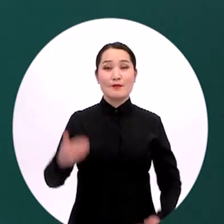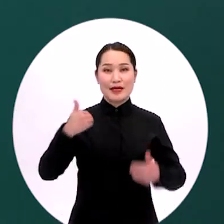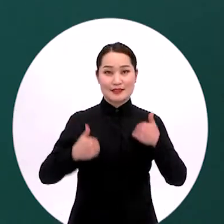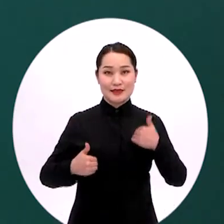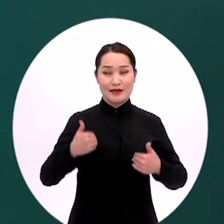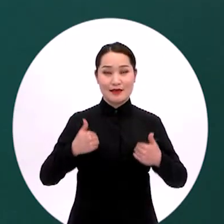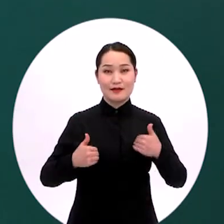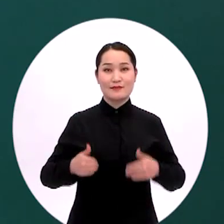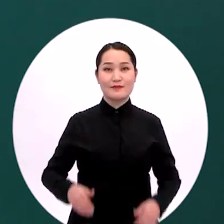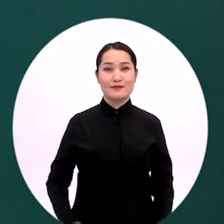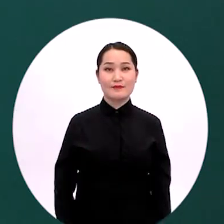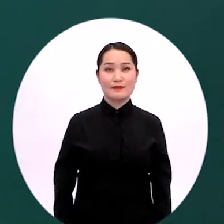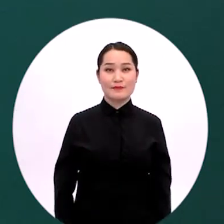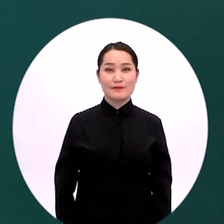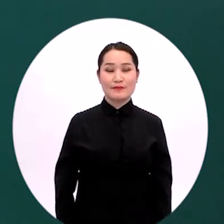багшаа